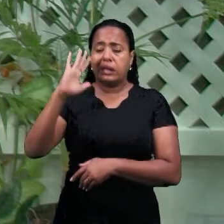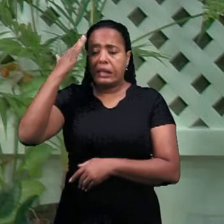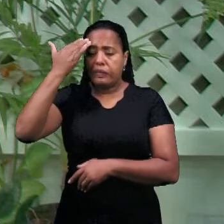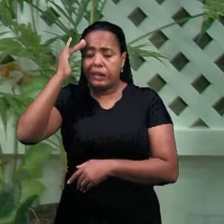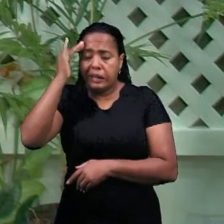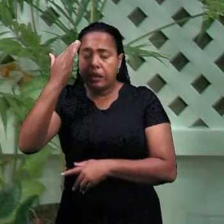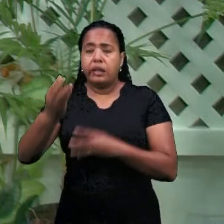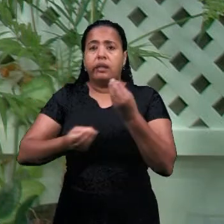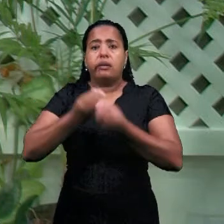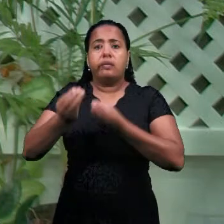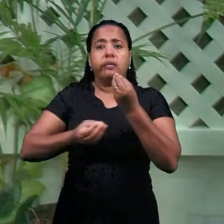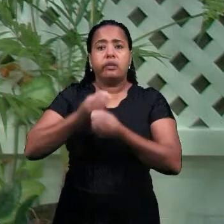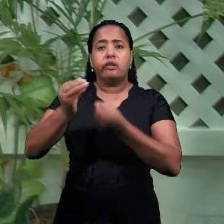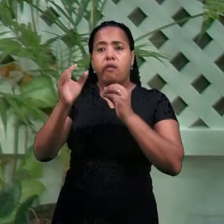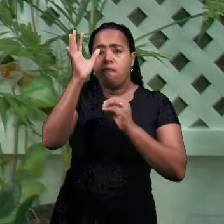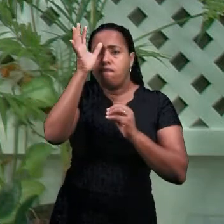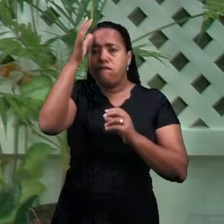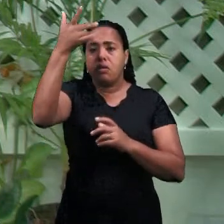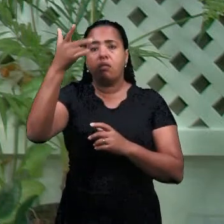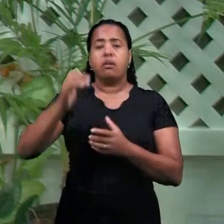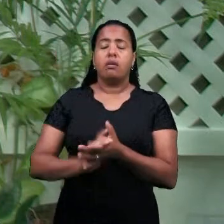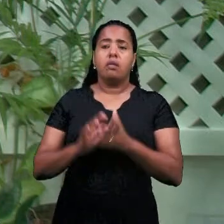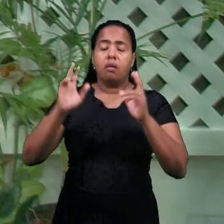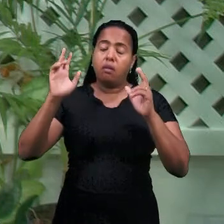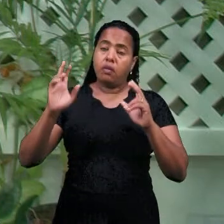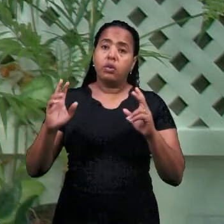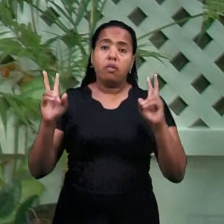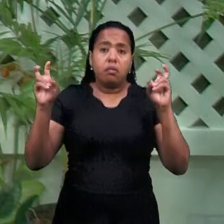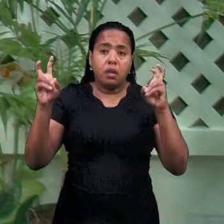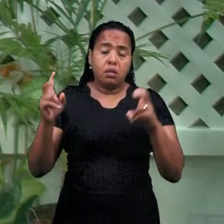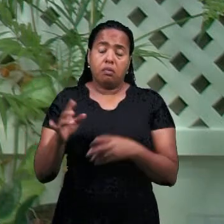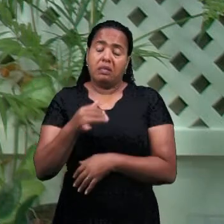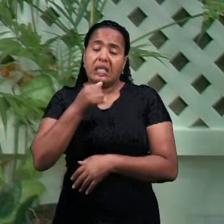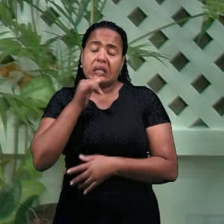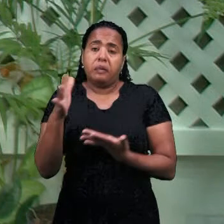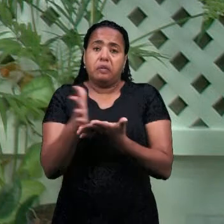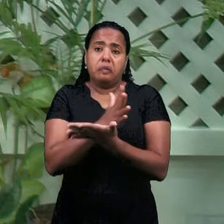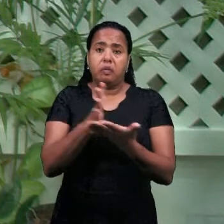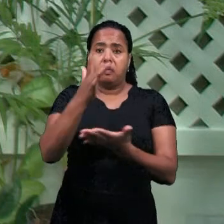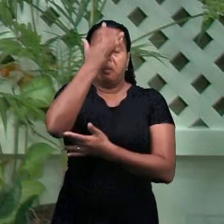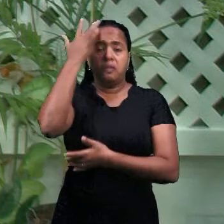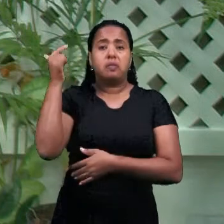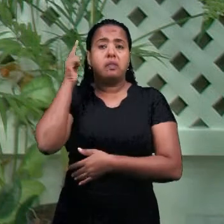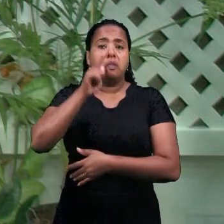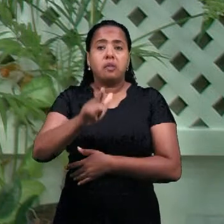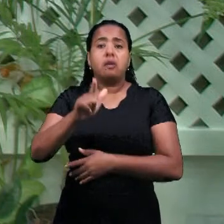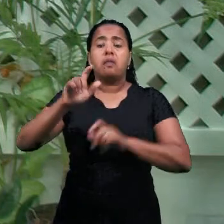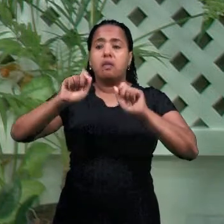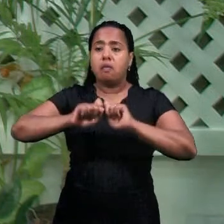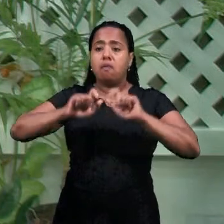ce sujet ici. Quelques-uns arrivent à assister au culte, mais la participation